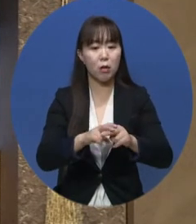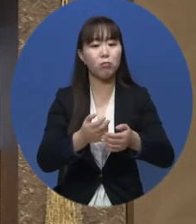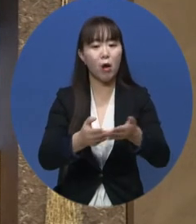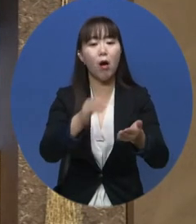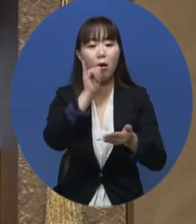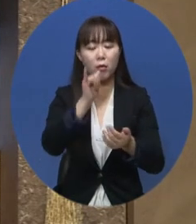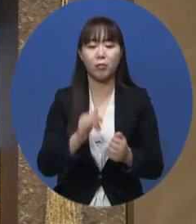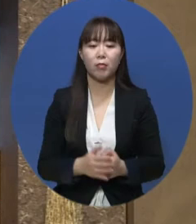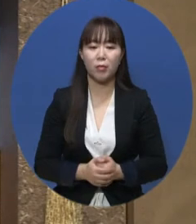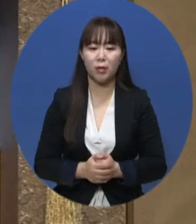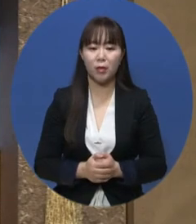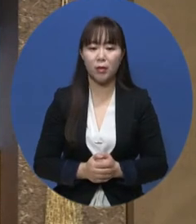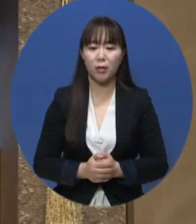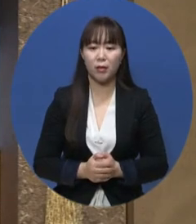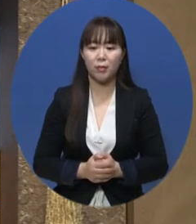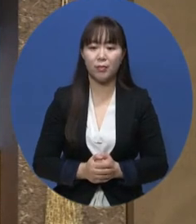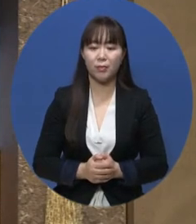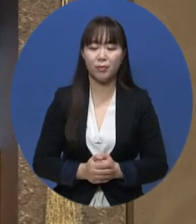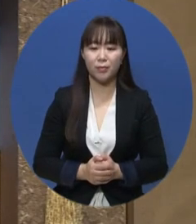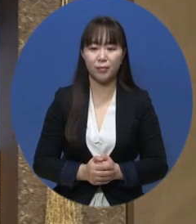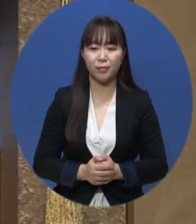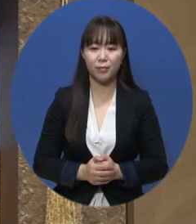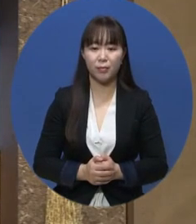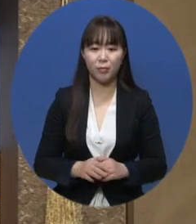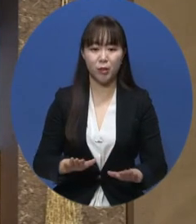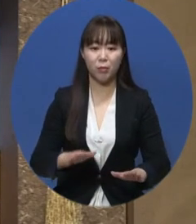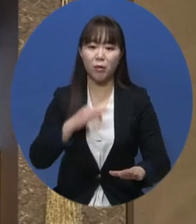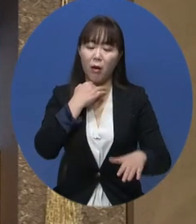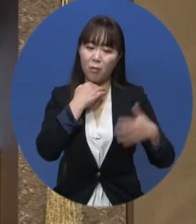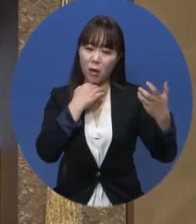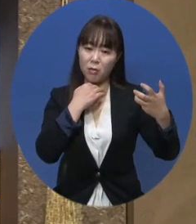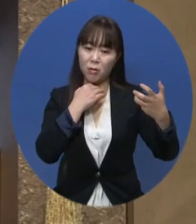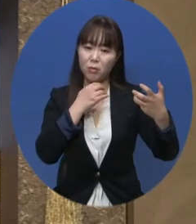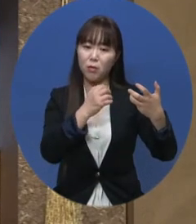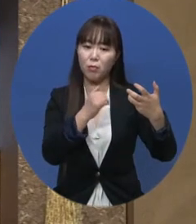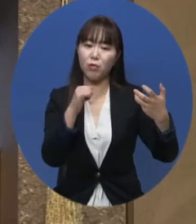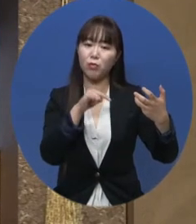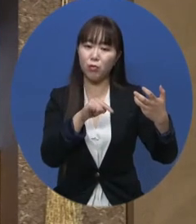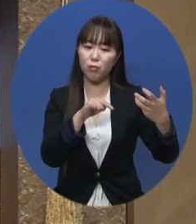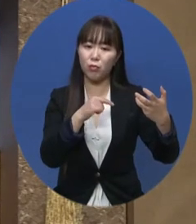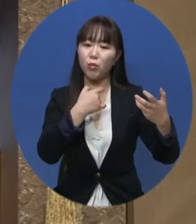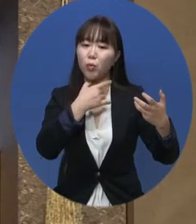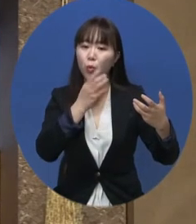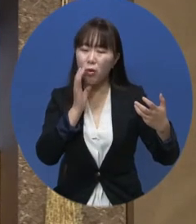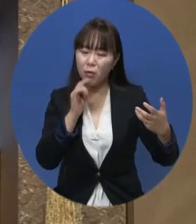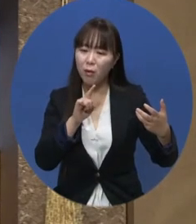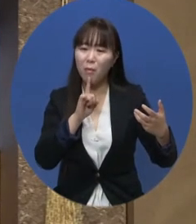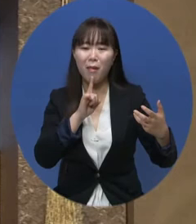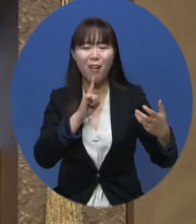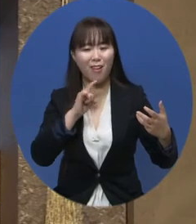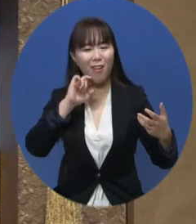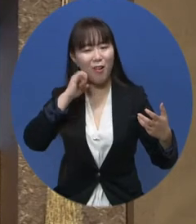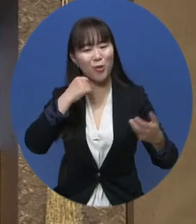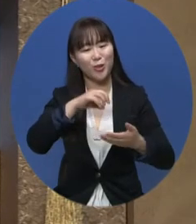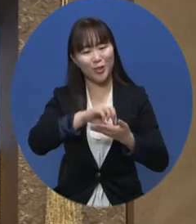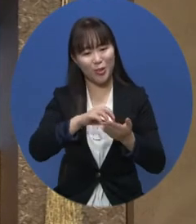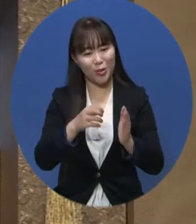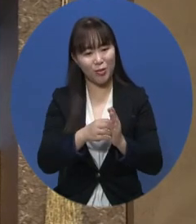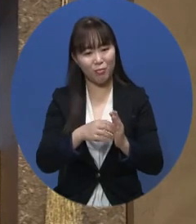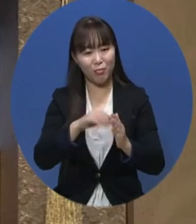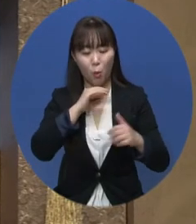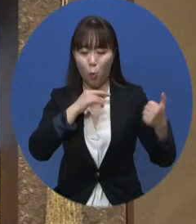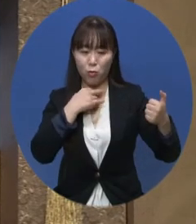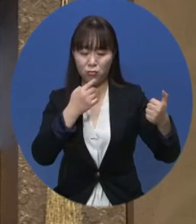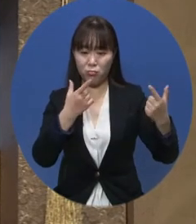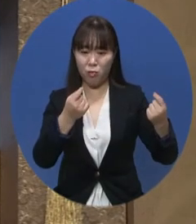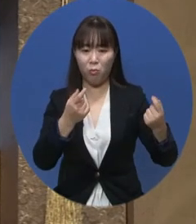있거든요. 그쵸. 그래서 지금 뭐 80 먹은 분도 과연 노인이라고 하기 어려울 정도로 굉장히 뭐 50대